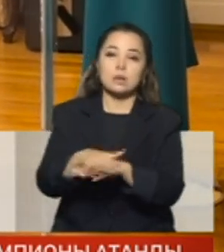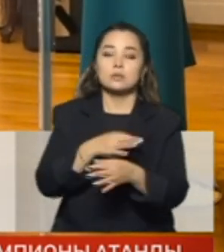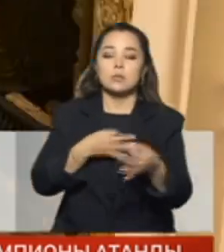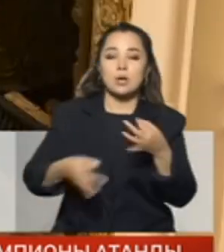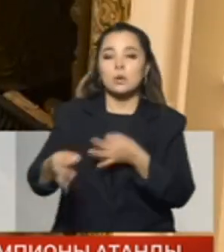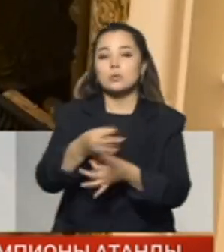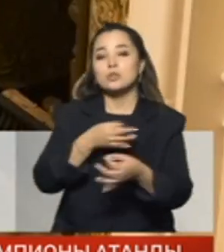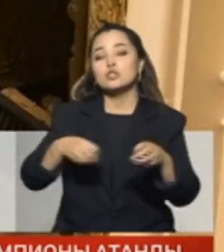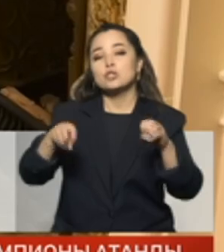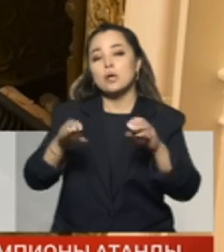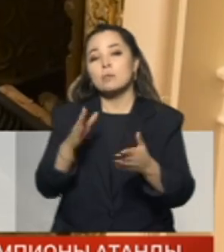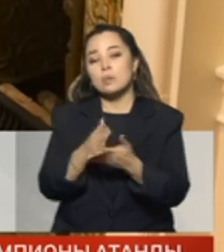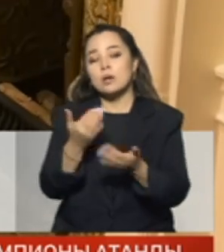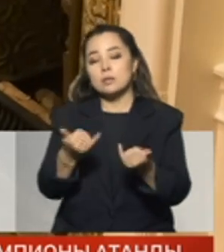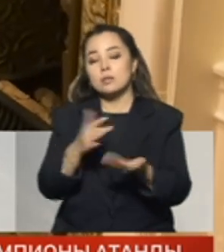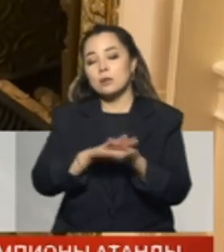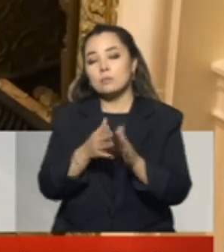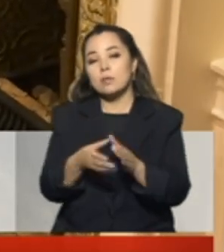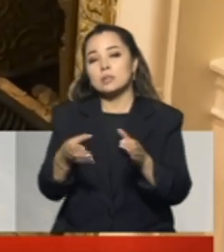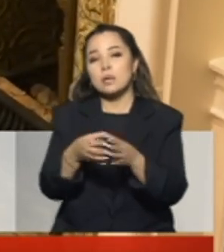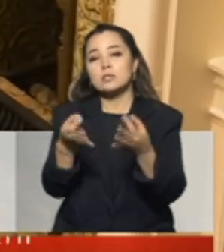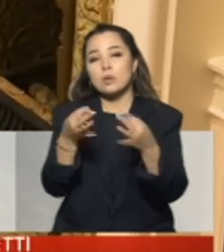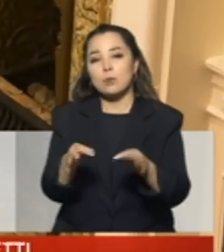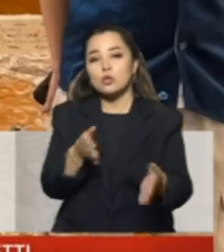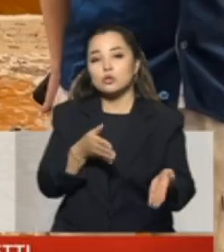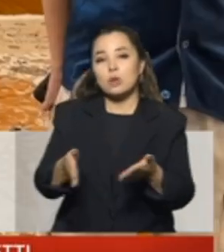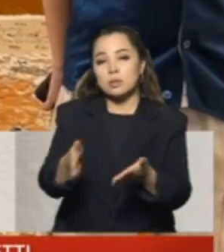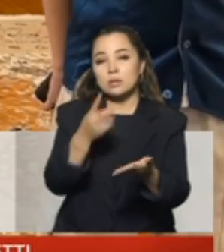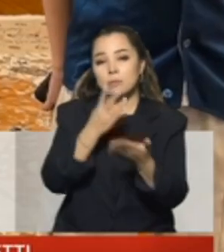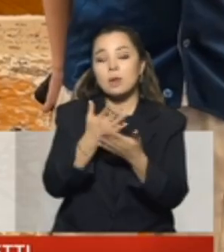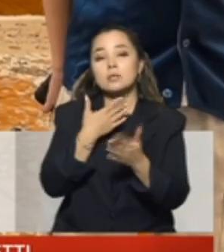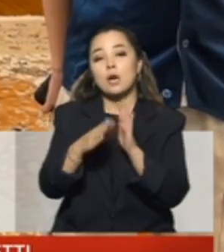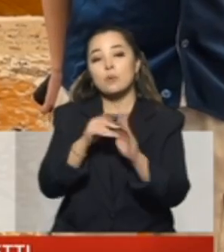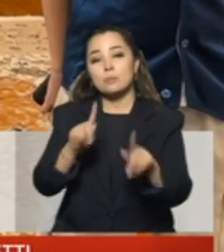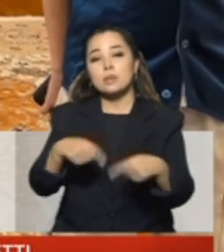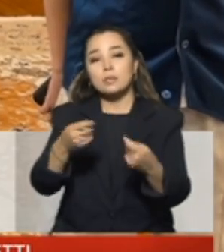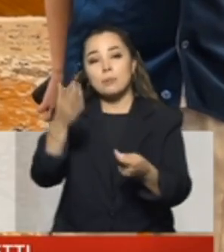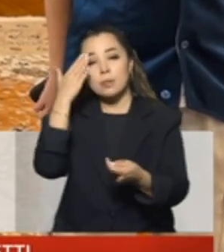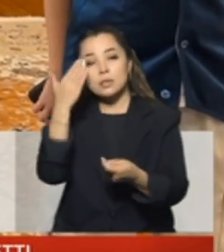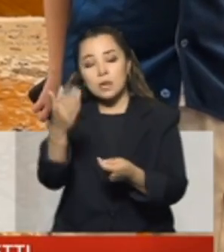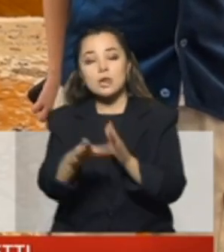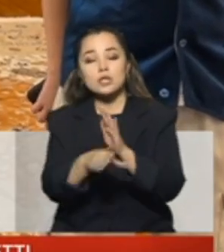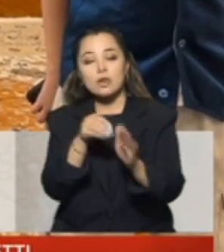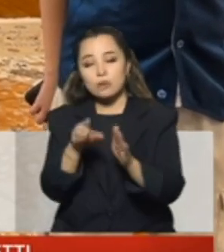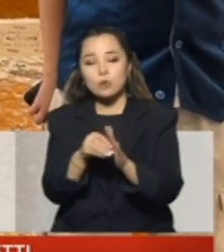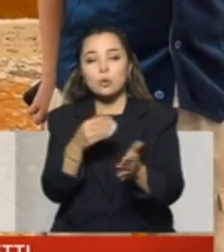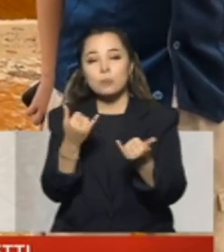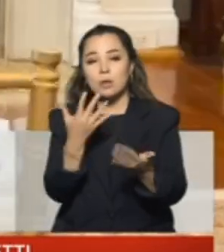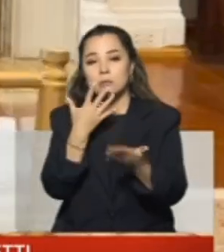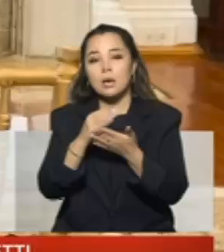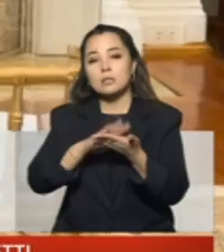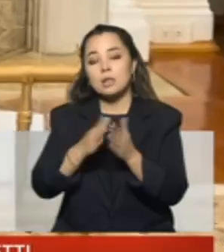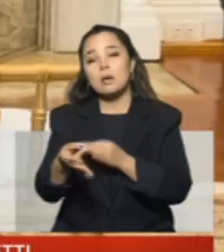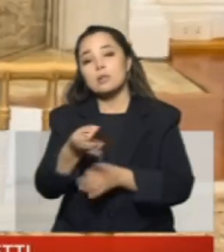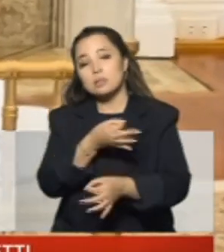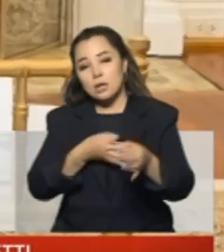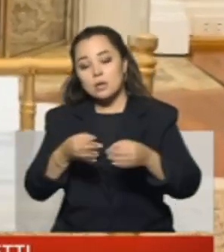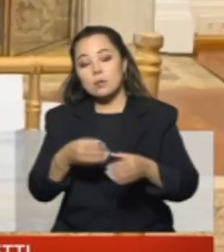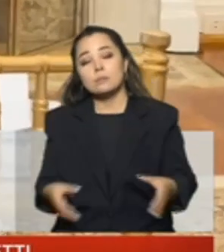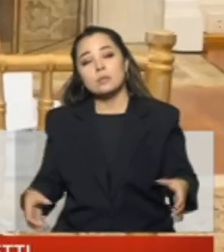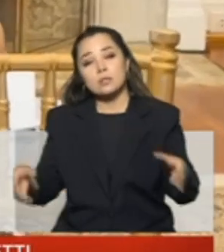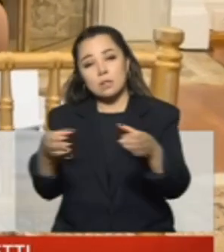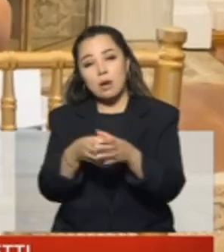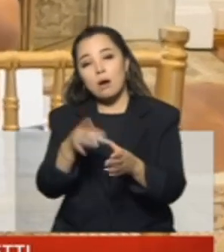ақылдаса отырып шешу демократиялық мемлекеттің жолы. Сондықтан дауыс берушілердің пікірінше референдум келісіп пішкен тоң келте болмас